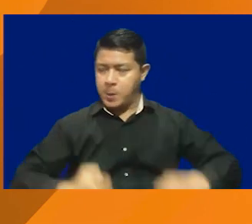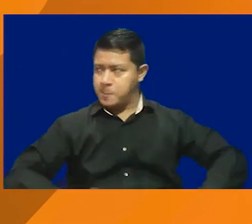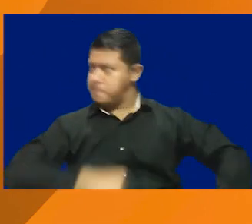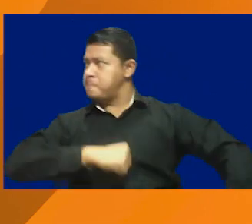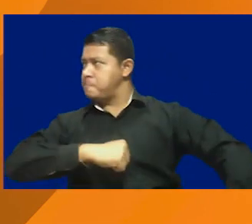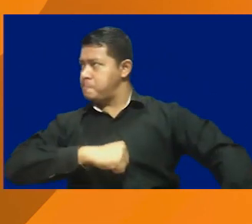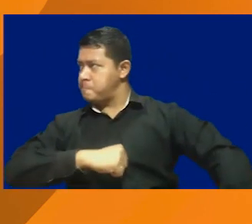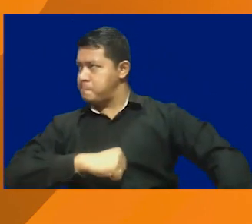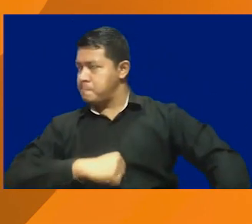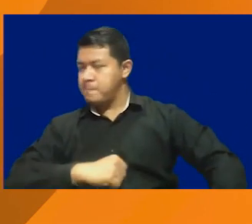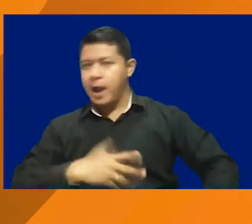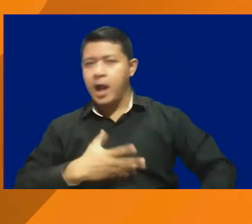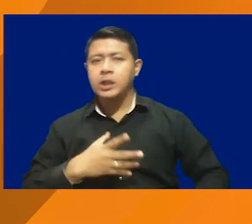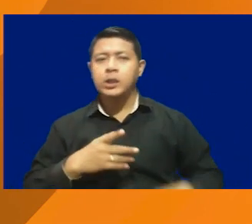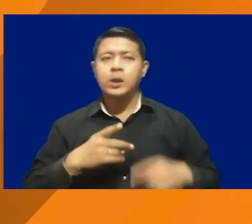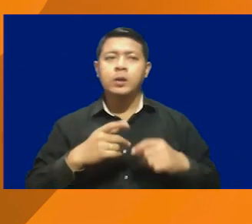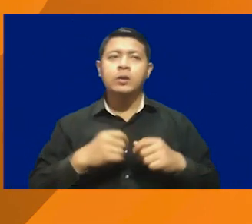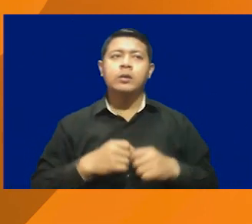melawan secara pasif,